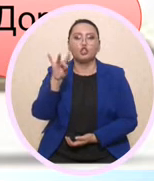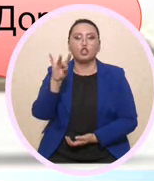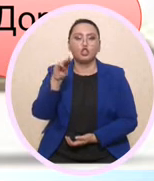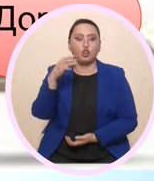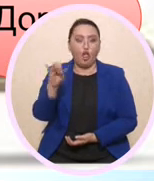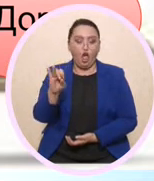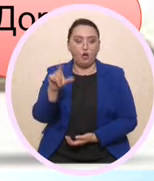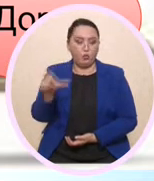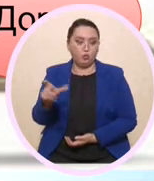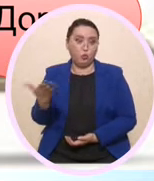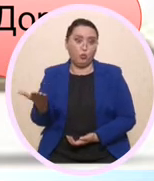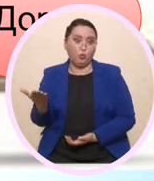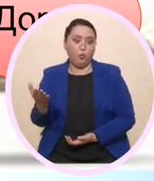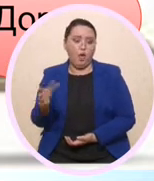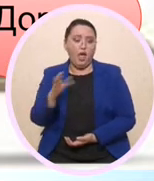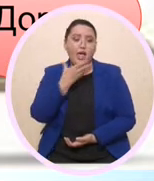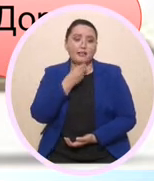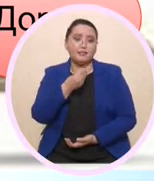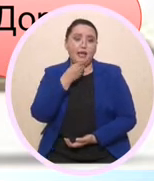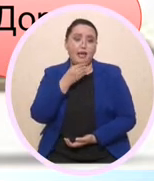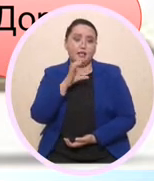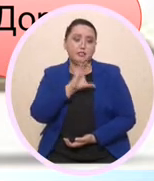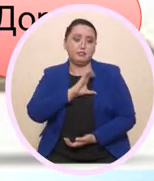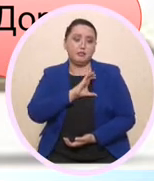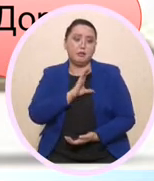үү? Их зүйлэн бодё.